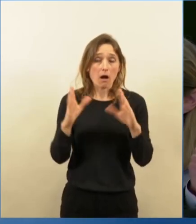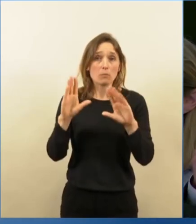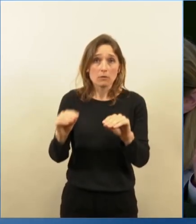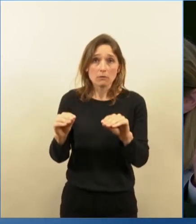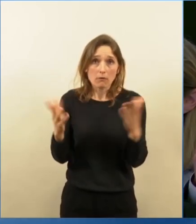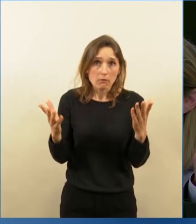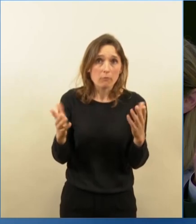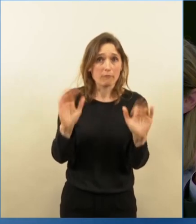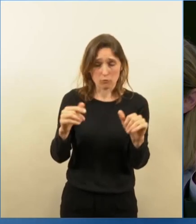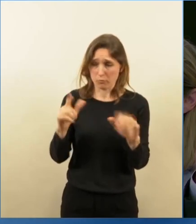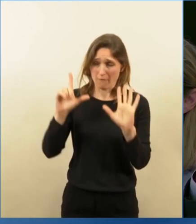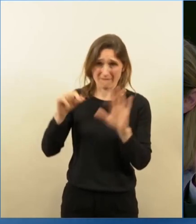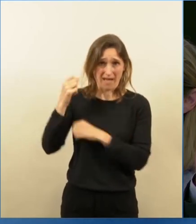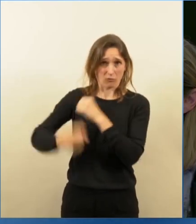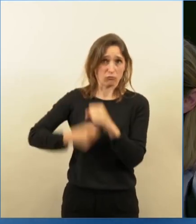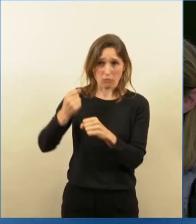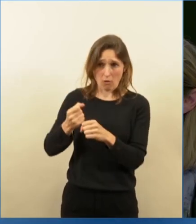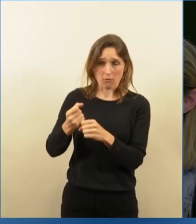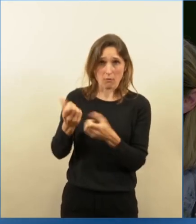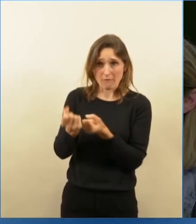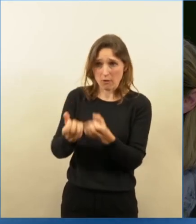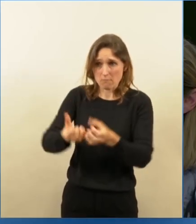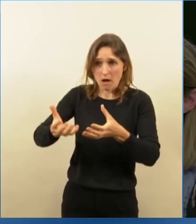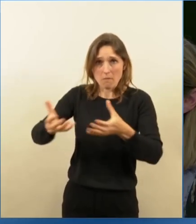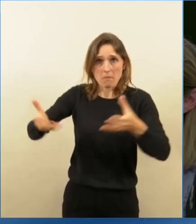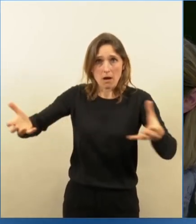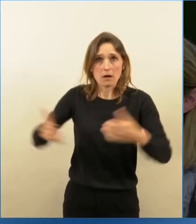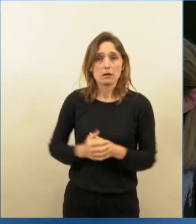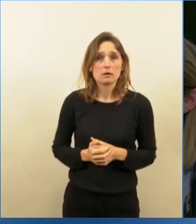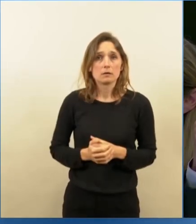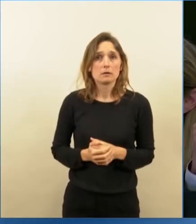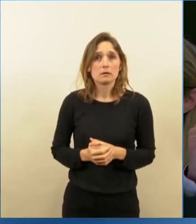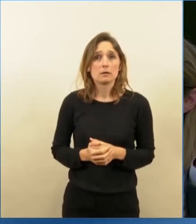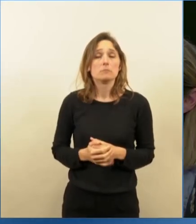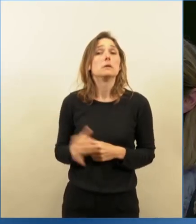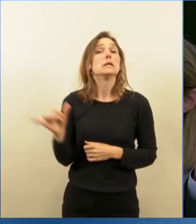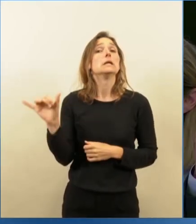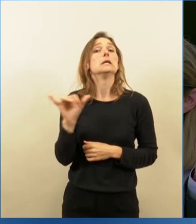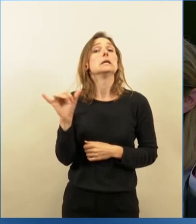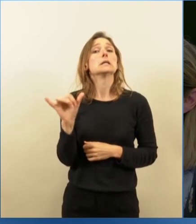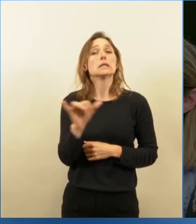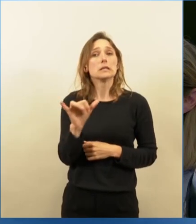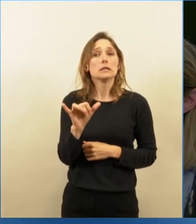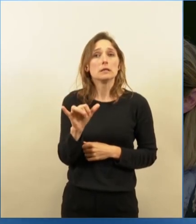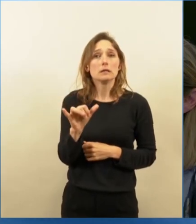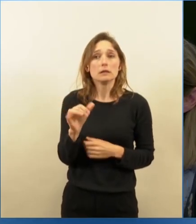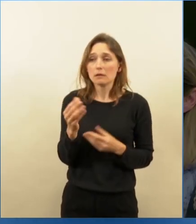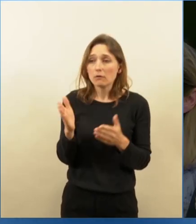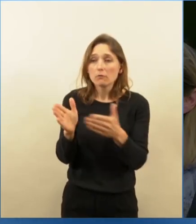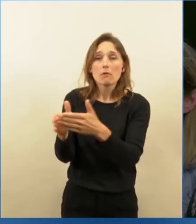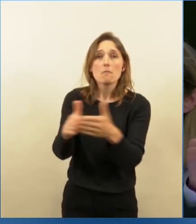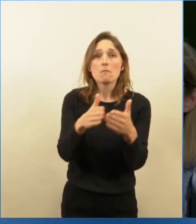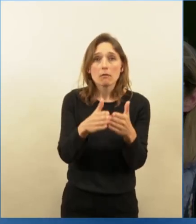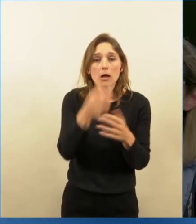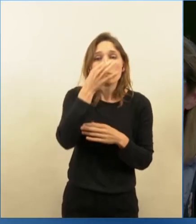élargissement mais qui a installé des habitants sous les sources